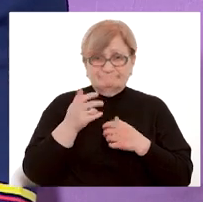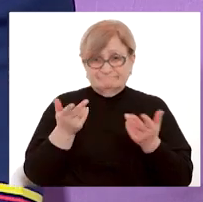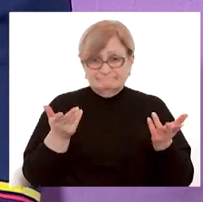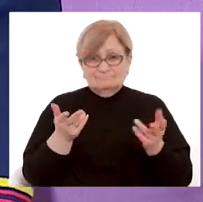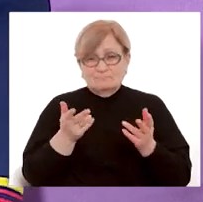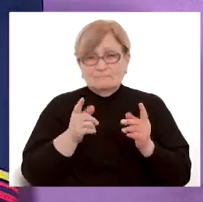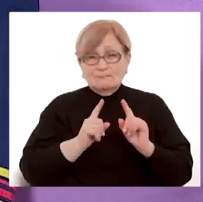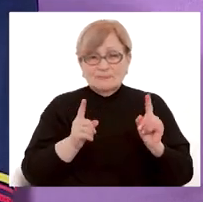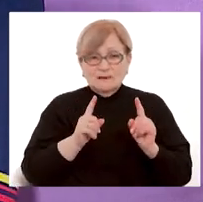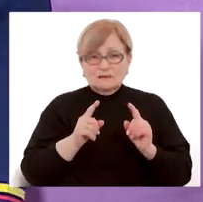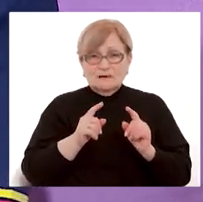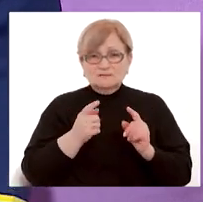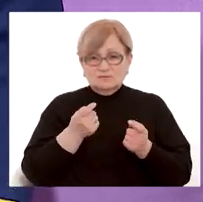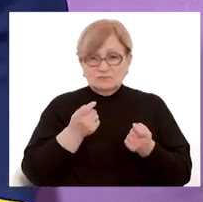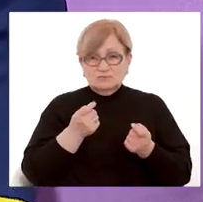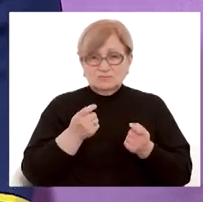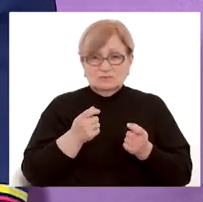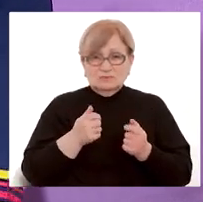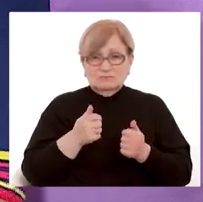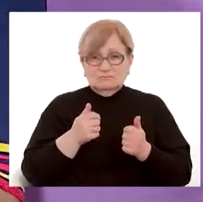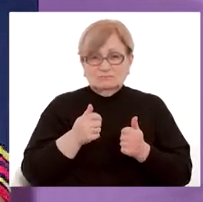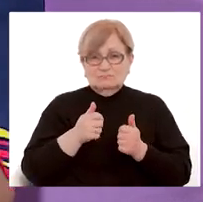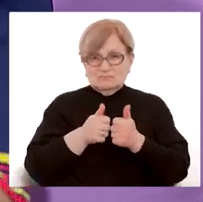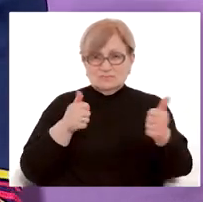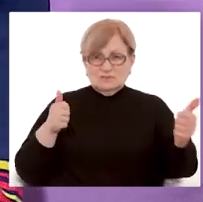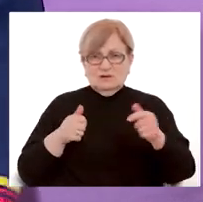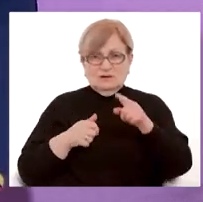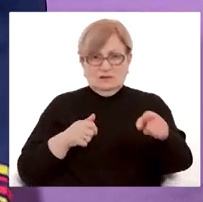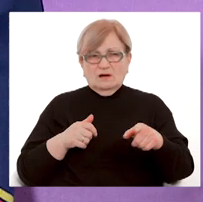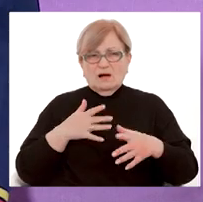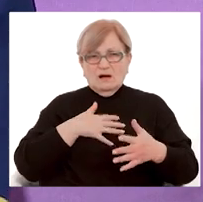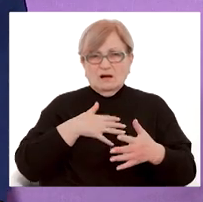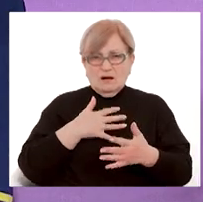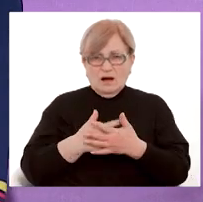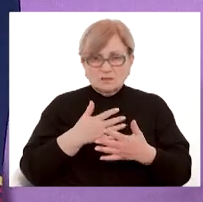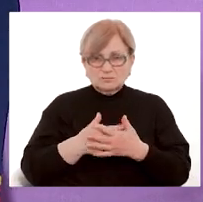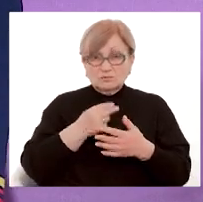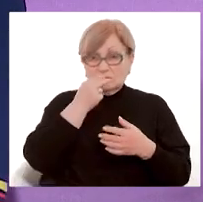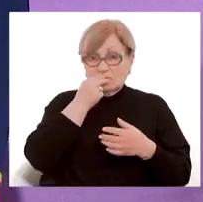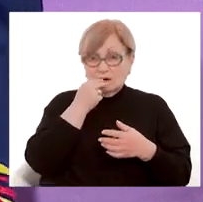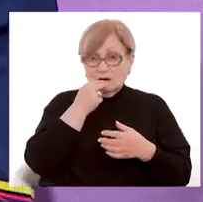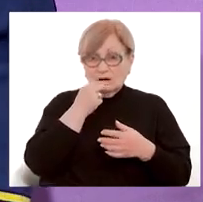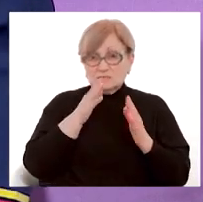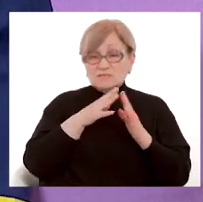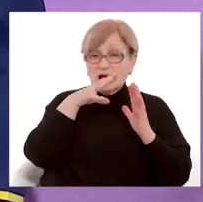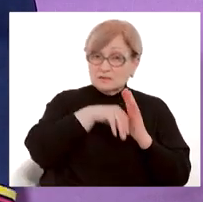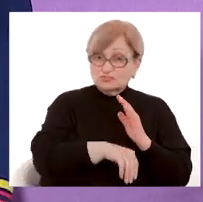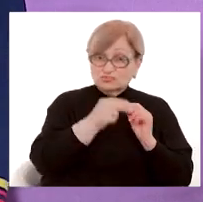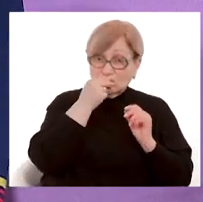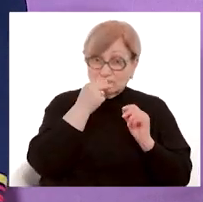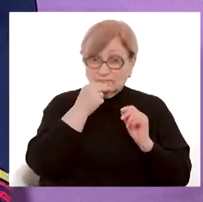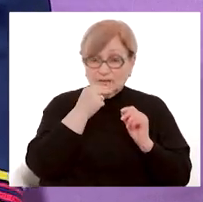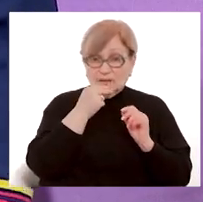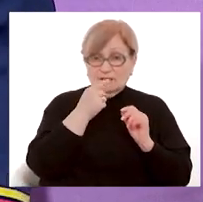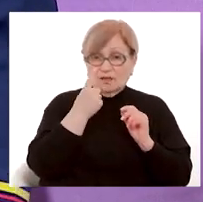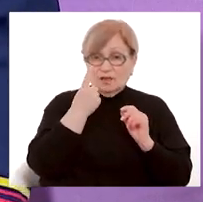მაგრამ ანუ რაღაც დაშვებები შეგვიძლია რა თქმა უნდა გავაკეთოთ, ხომ? იმიტომ რომ თქვით, რომ აი სოციალური აქტივობაა, ხომ, ერთ-ერთი კვება, მაგრამ აი სახლის პირობებში